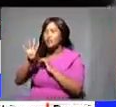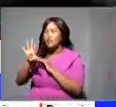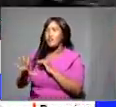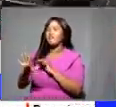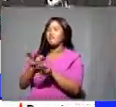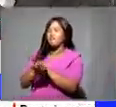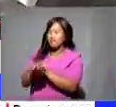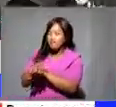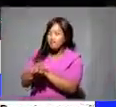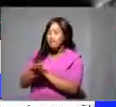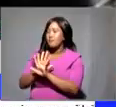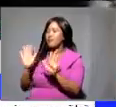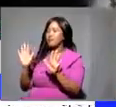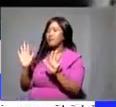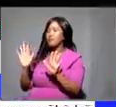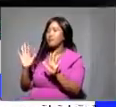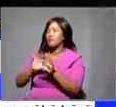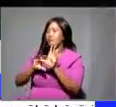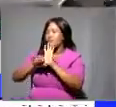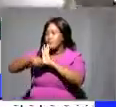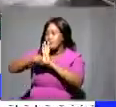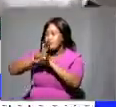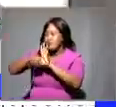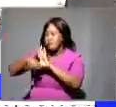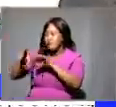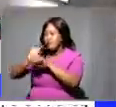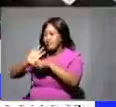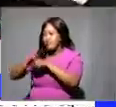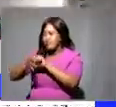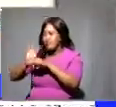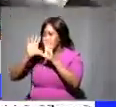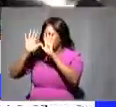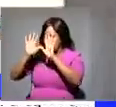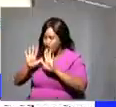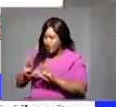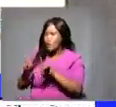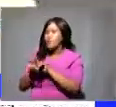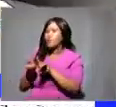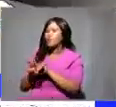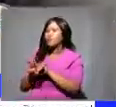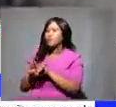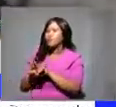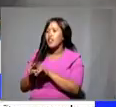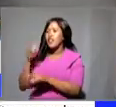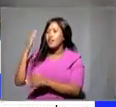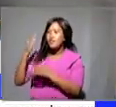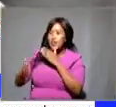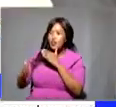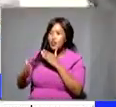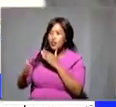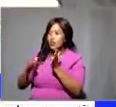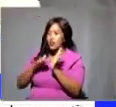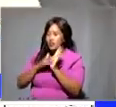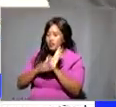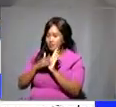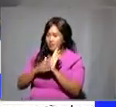4 5 wa geke na kiara ha no ha ogwo na guko kongi ningi ha ogwo ukiriki ogwo ri tugire ha handu